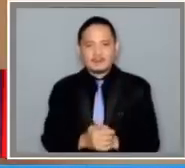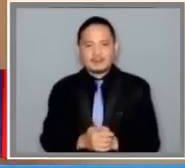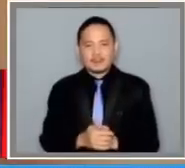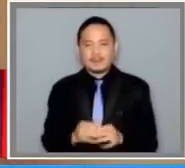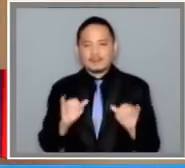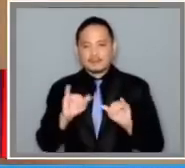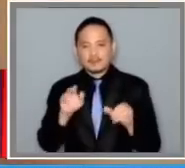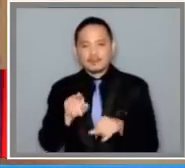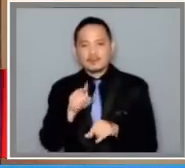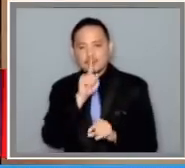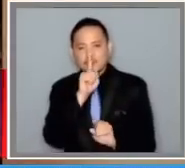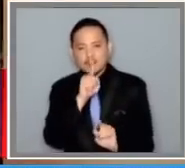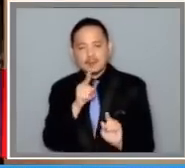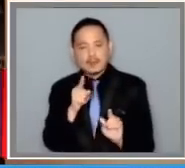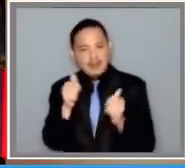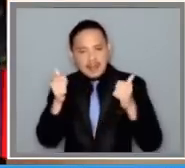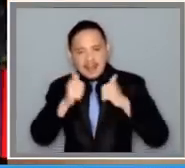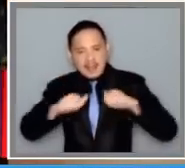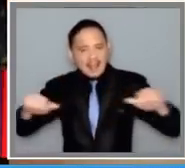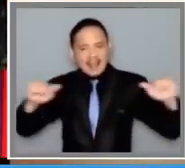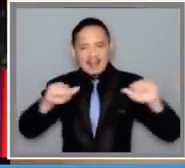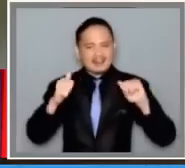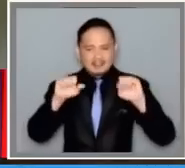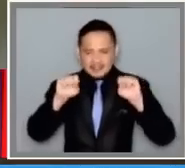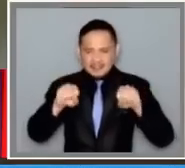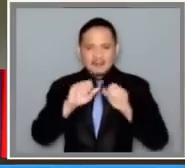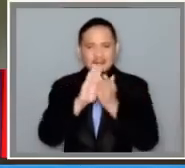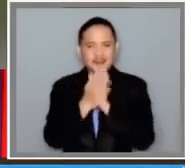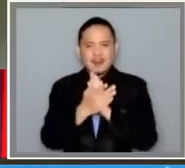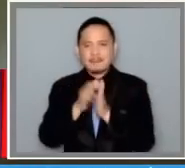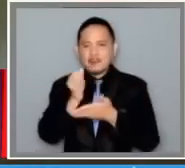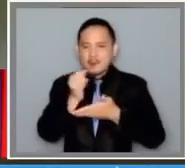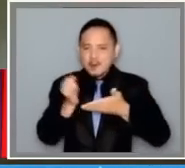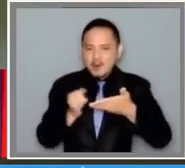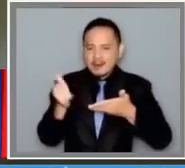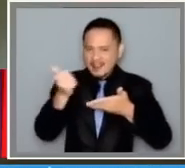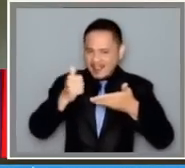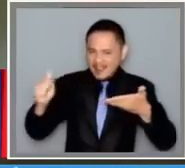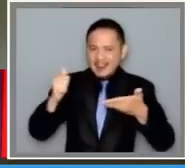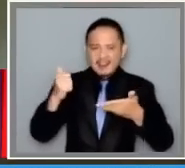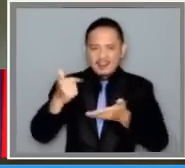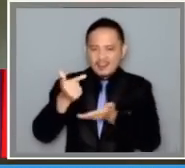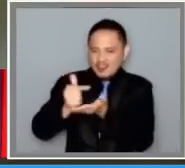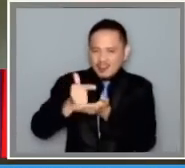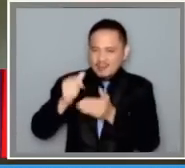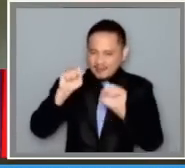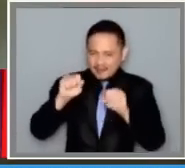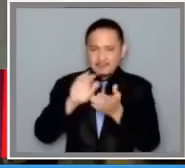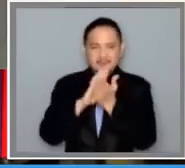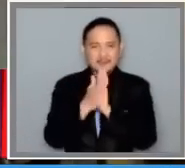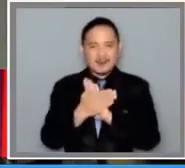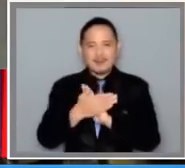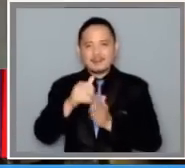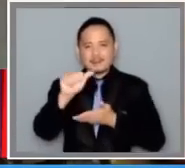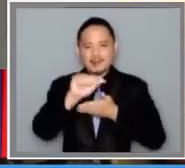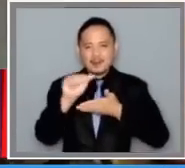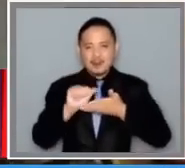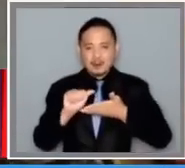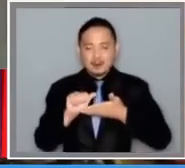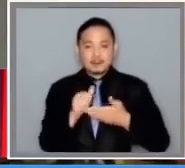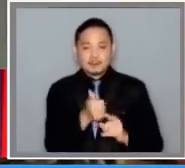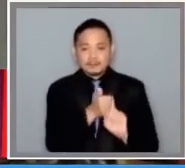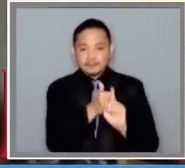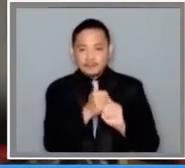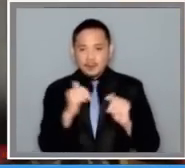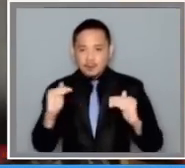pwede pa rin niyang gawing obra. Ang ganda. Napakita naman niya talaga ang obra. Ano? Nakapag-upscale pa siya. Wow, di